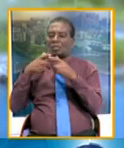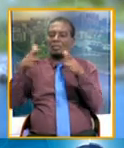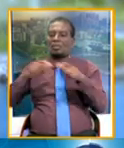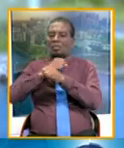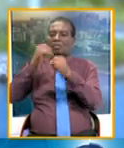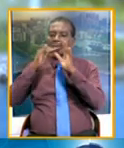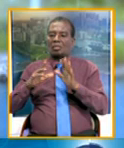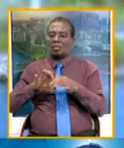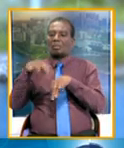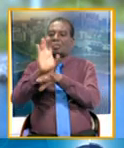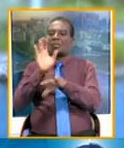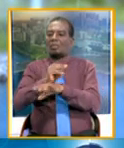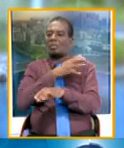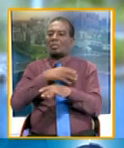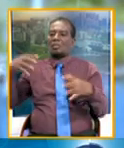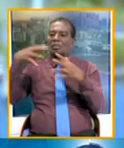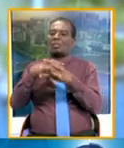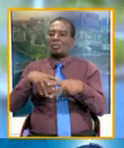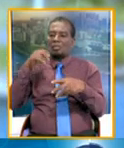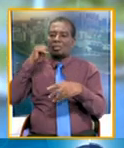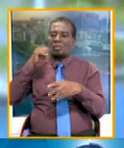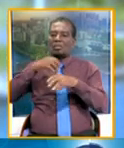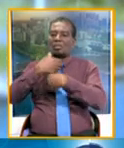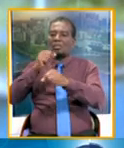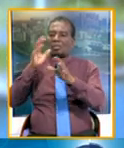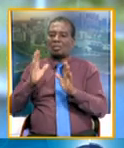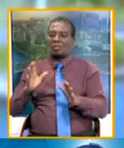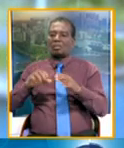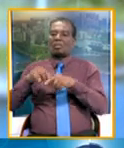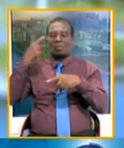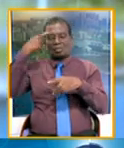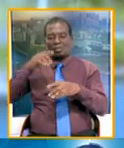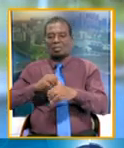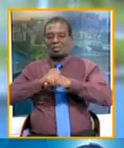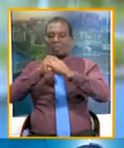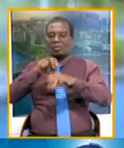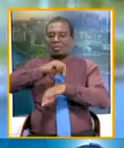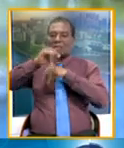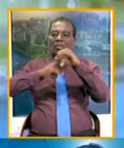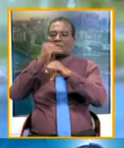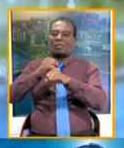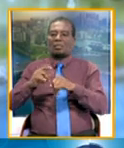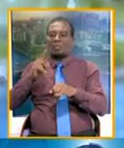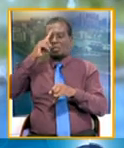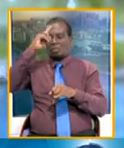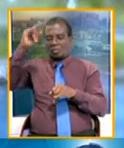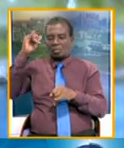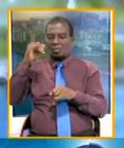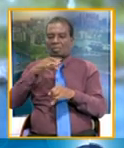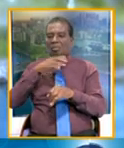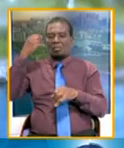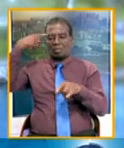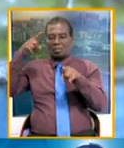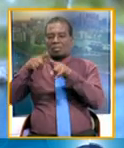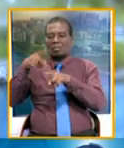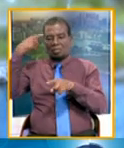entreprises industrielles de Côte d'Ivoire et l'Union des fabricants pour la protection internationale de la propriété intellectuelle. Un accord pour